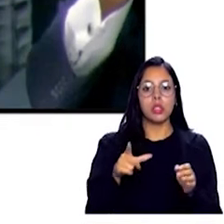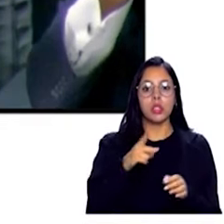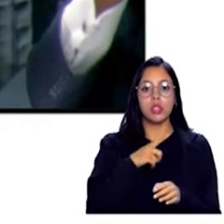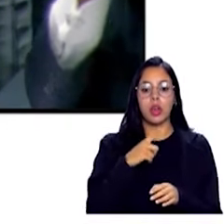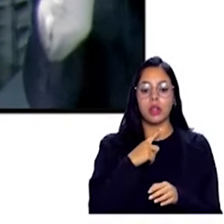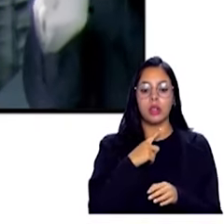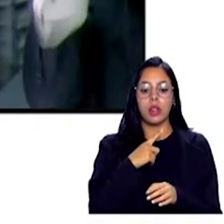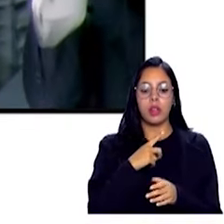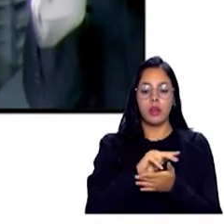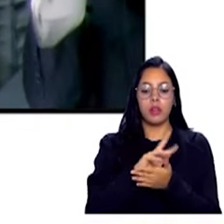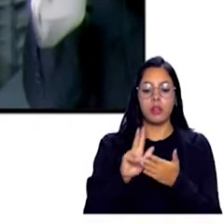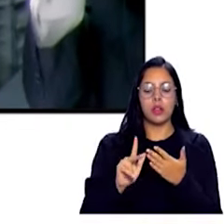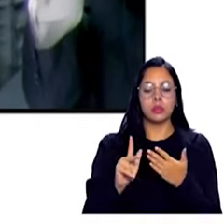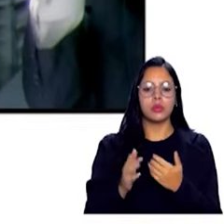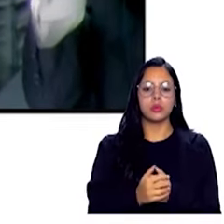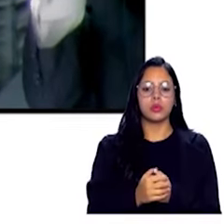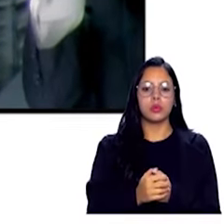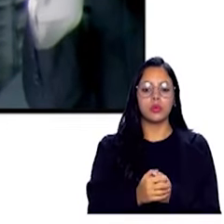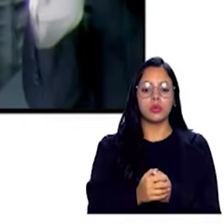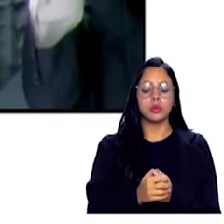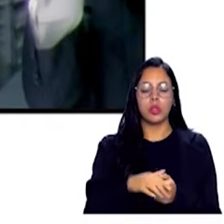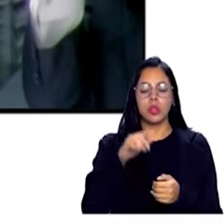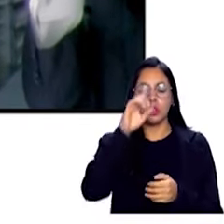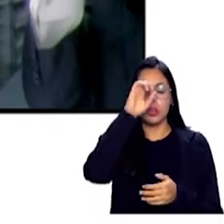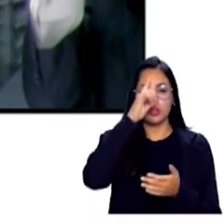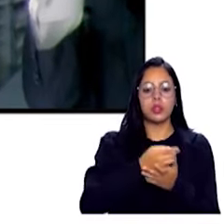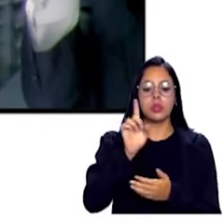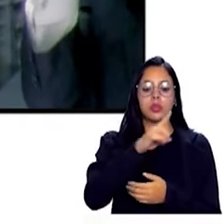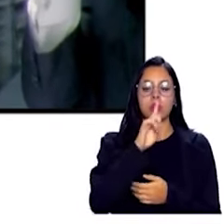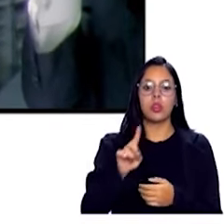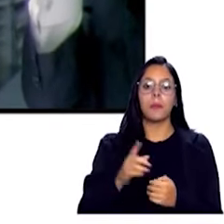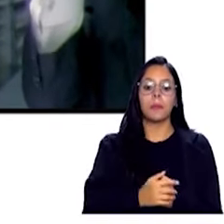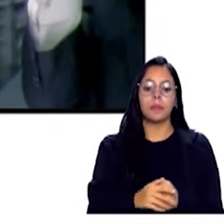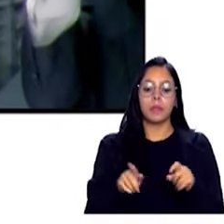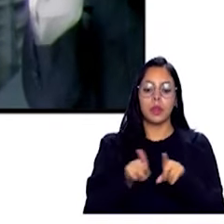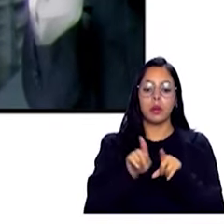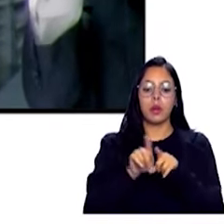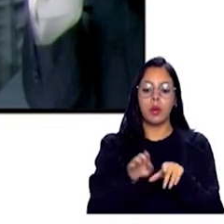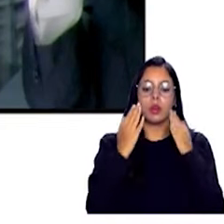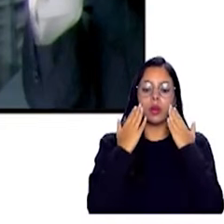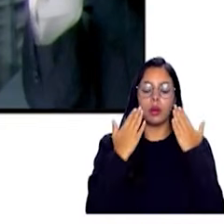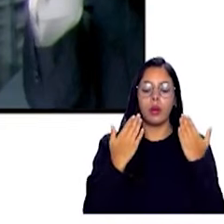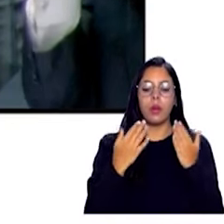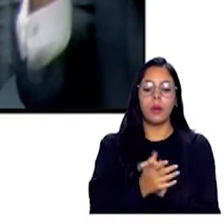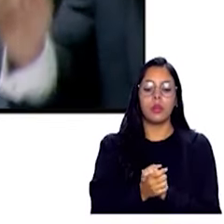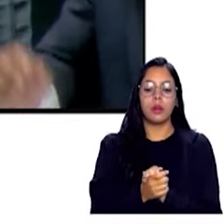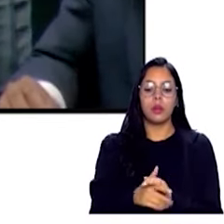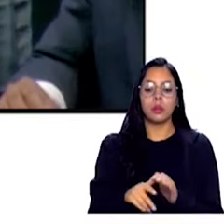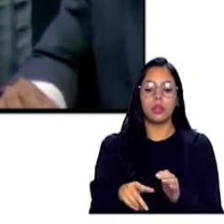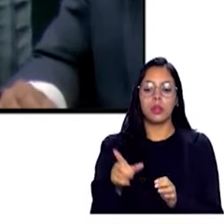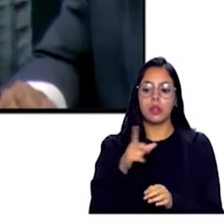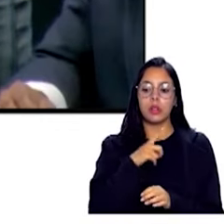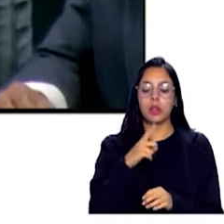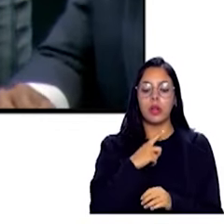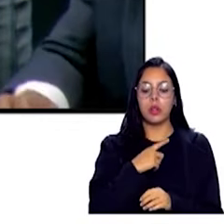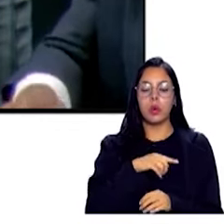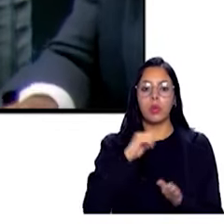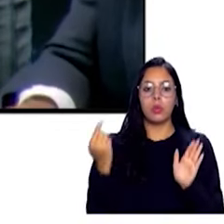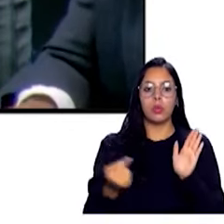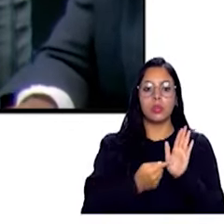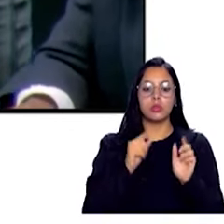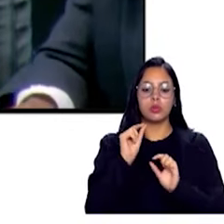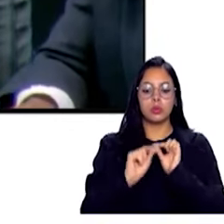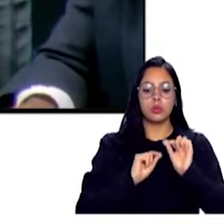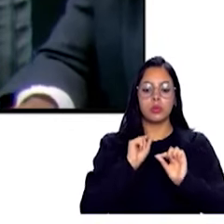les présenter bri Il Y en a une qui a tra au